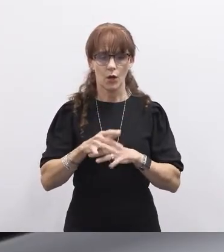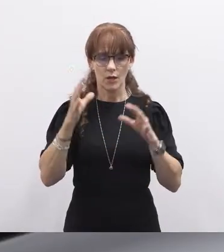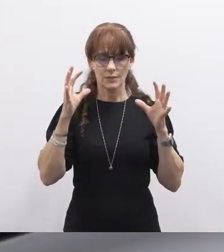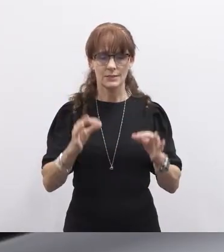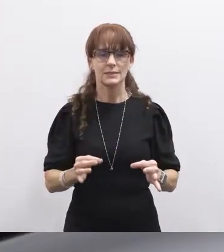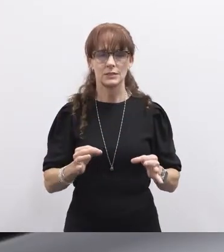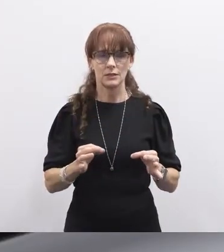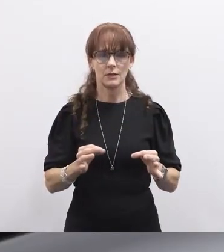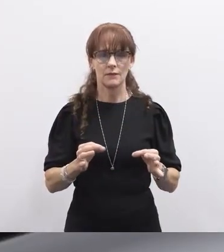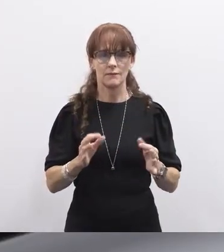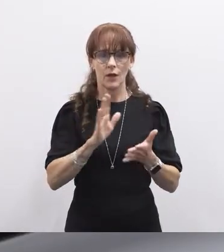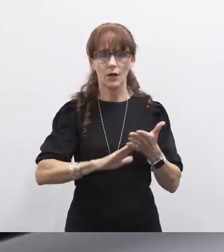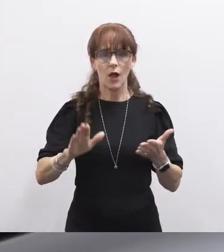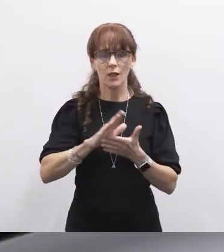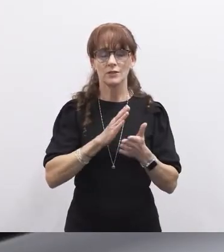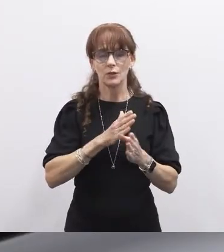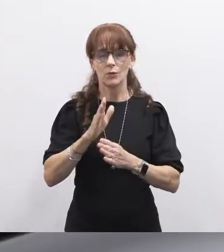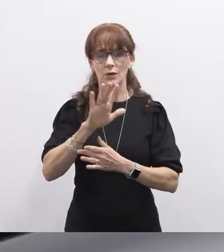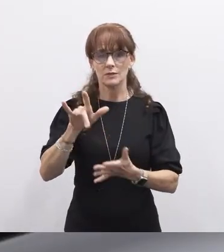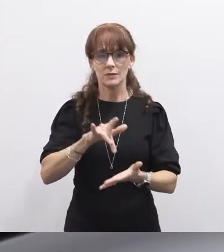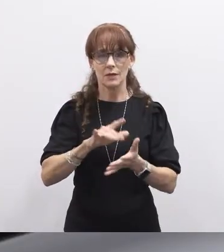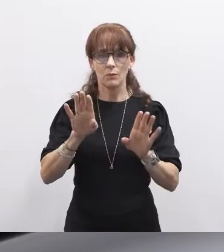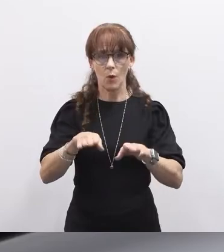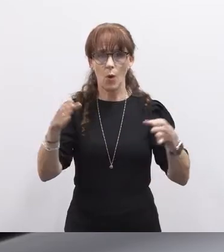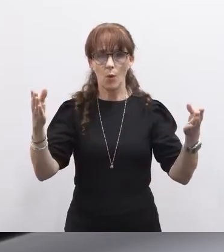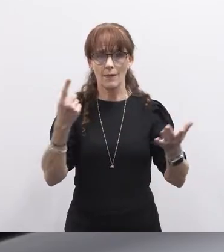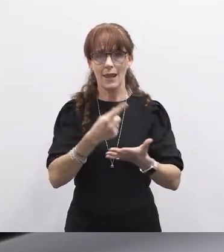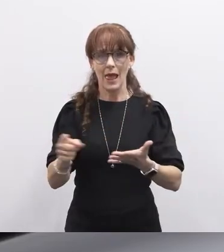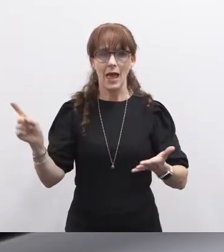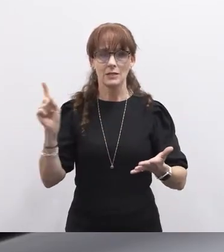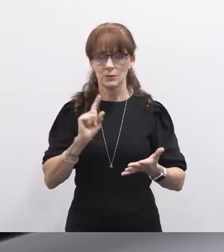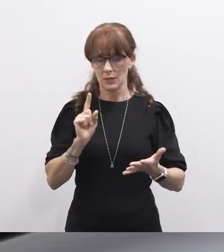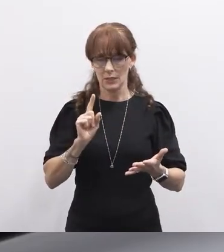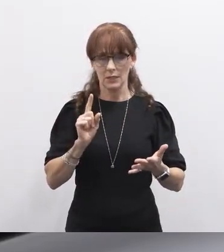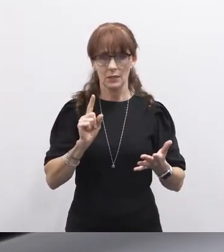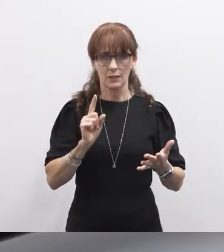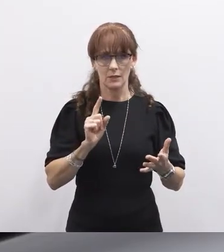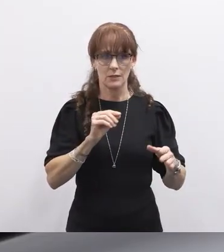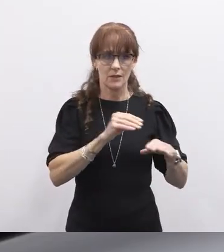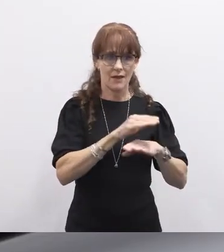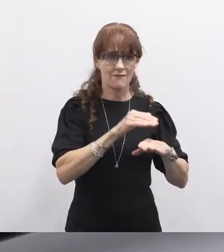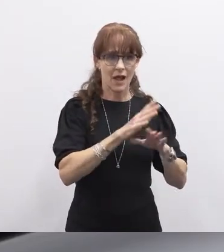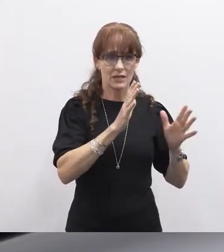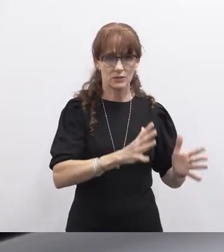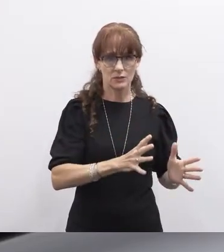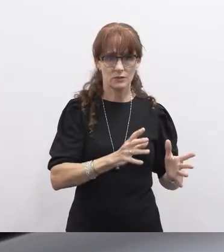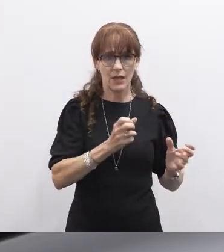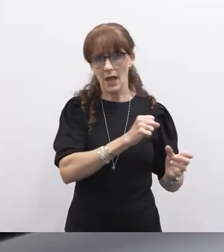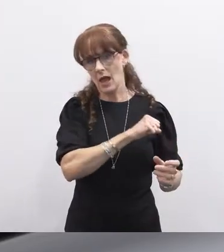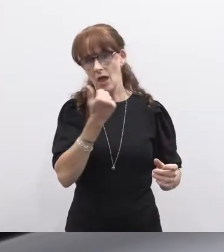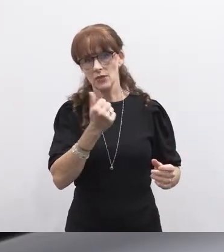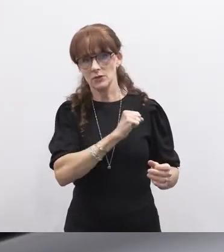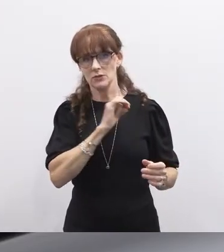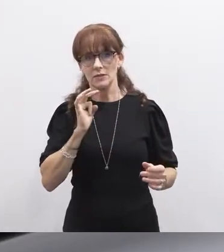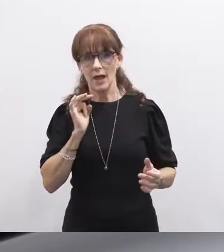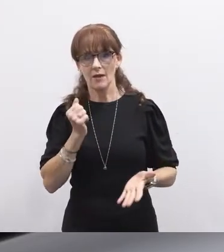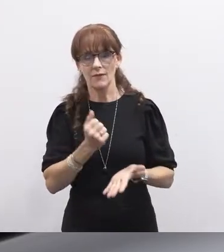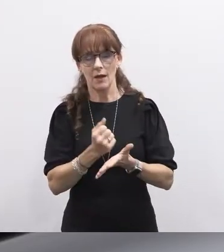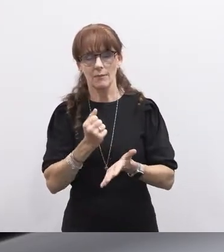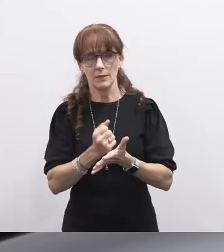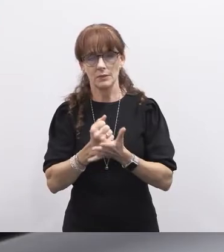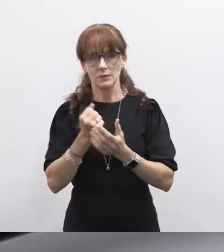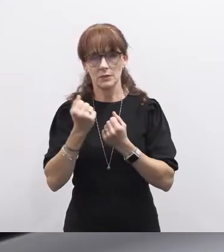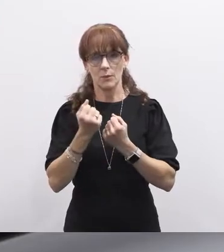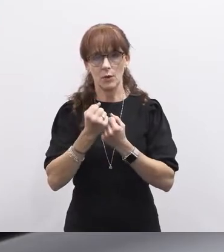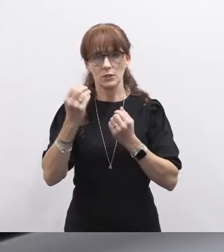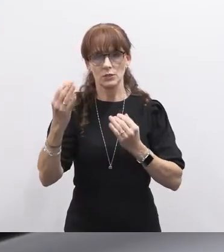បន្តនៅឯមហាវិទ្យាល័យគឺថាគឺមានមណ្ឌលកន្លែងហ្នឹងបើកទ្វារចំហហើយមានបុគ្គលិកជា